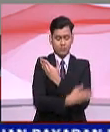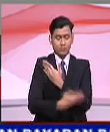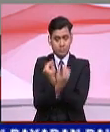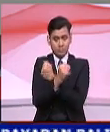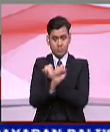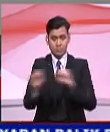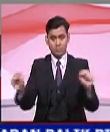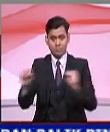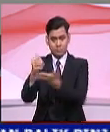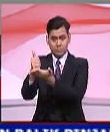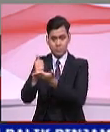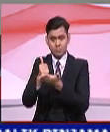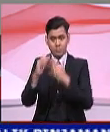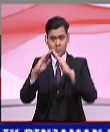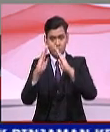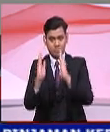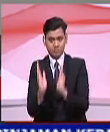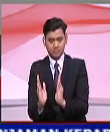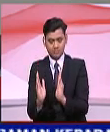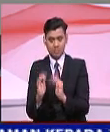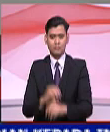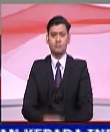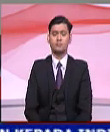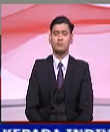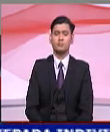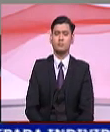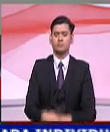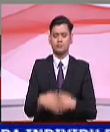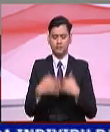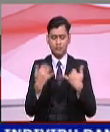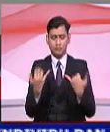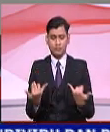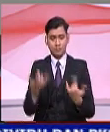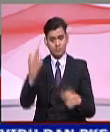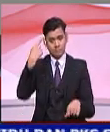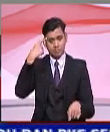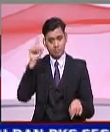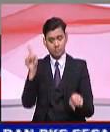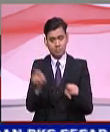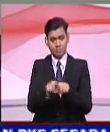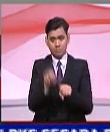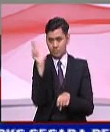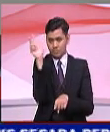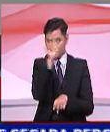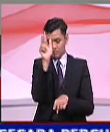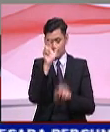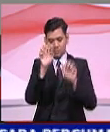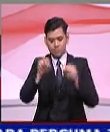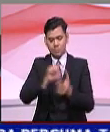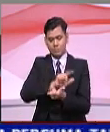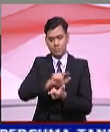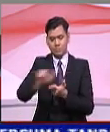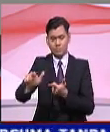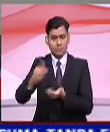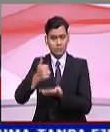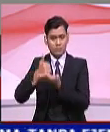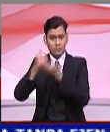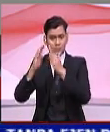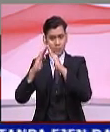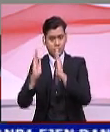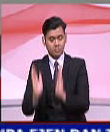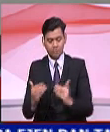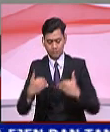ini kerajaan hanya bertujuan untuk membenarkan pembantu rumah yang mempunyai bisa